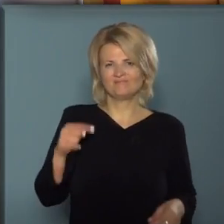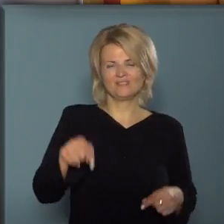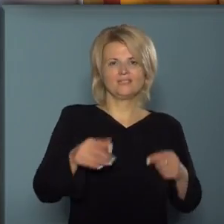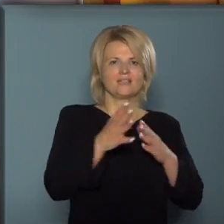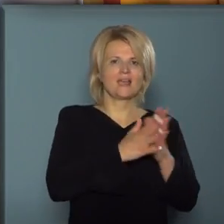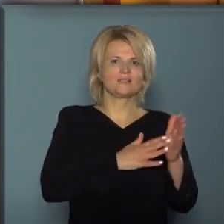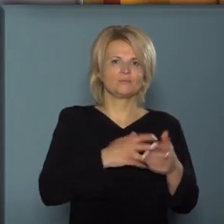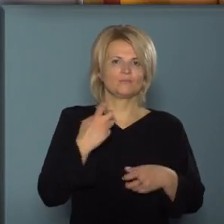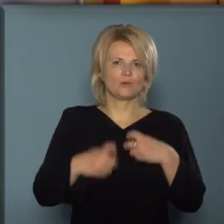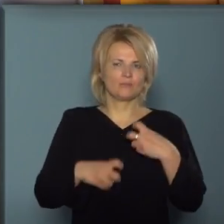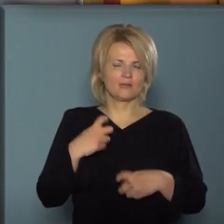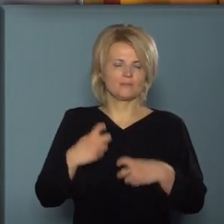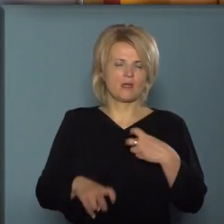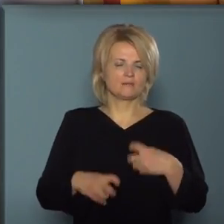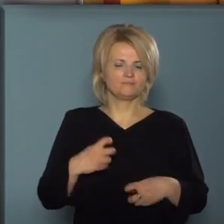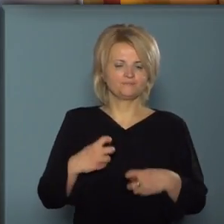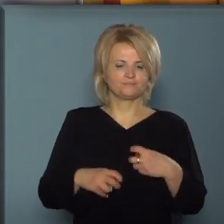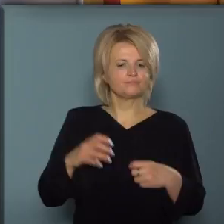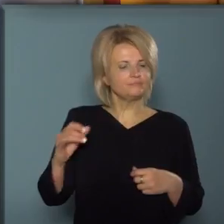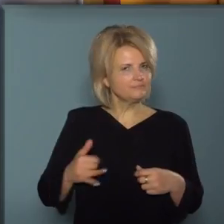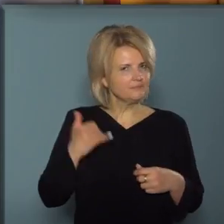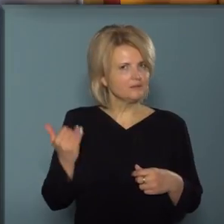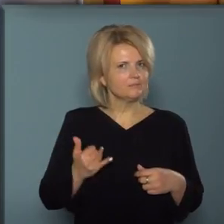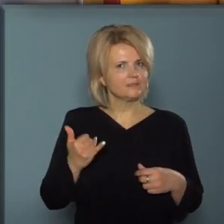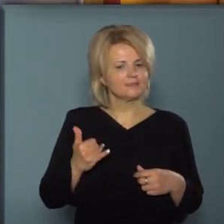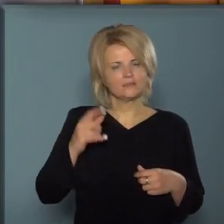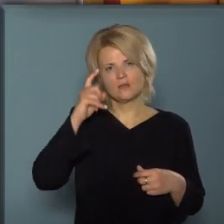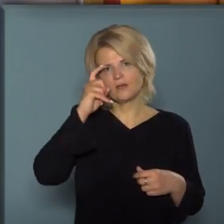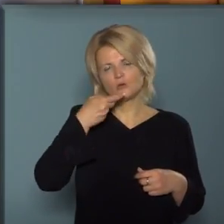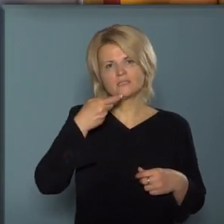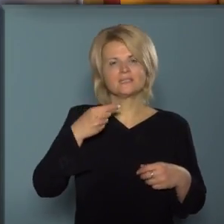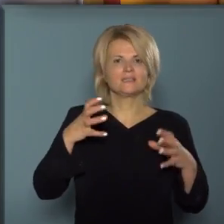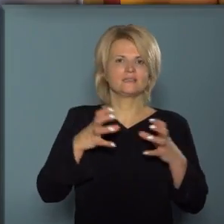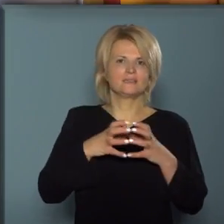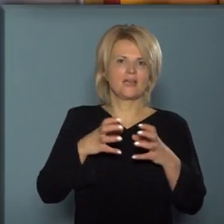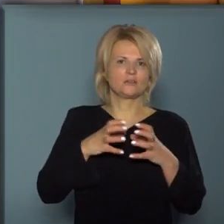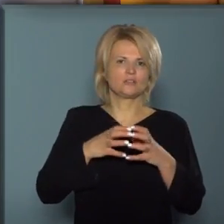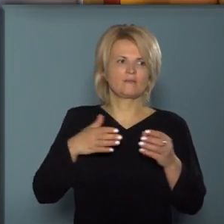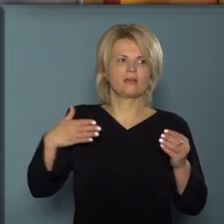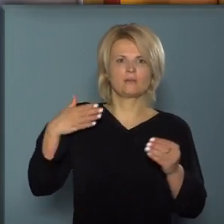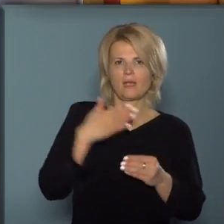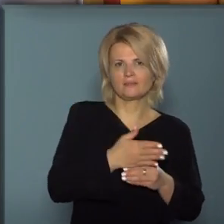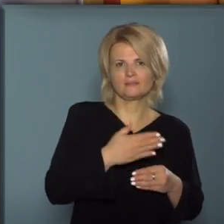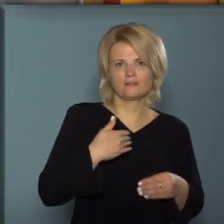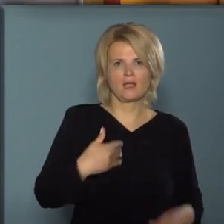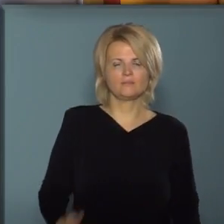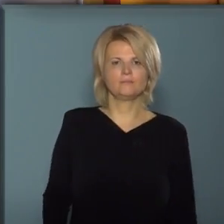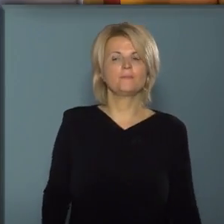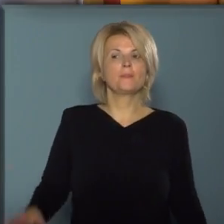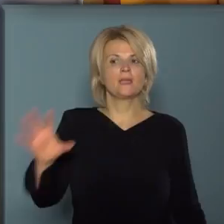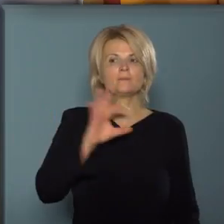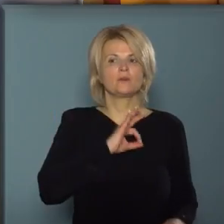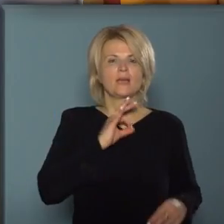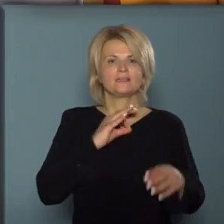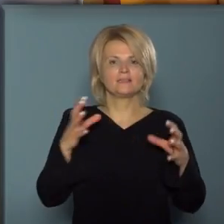a problémák. Én azt gondolom, hogy mindig a rosszabb társaság felé húztam. De hogy egy